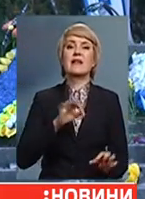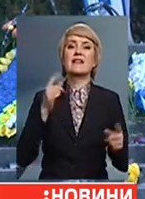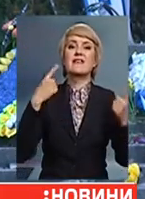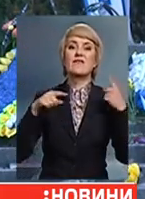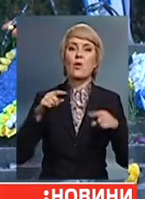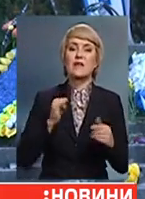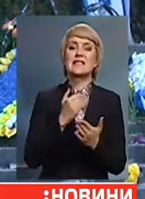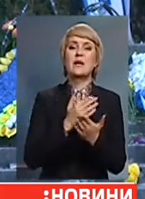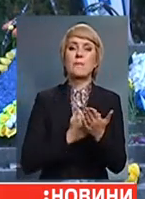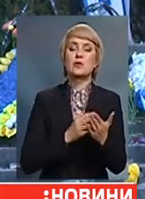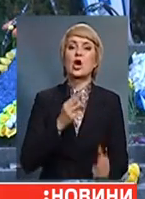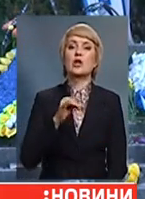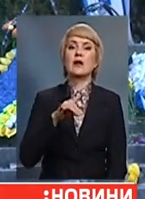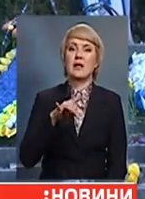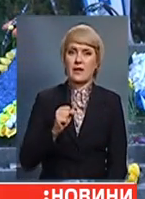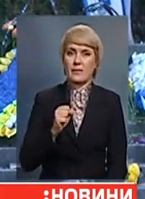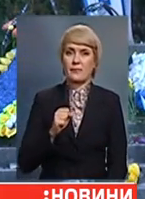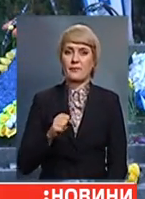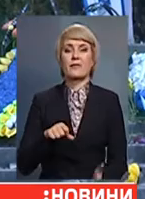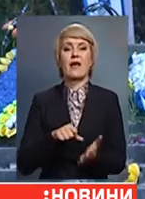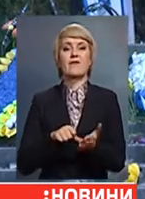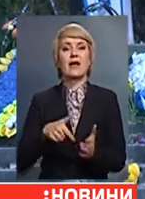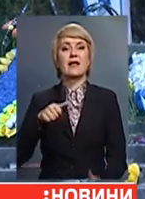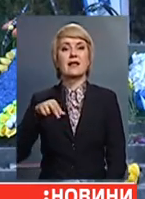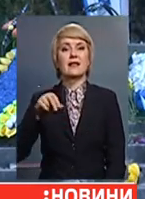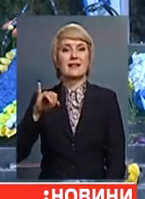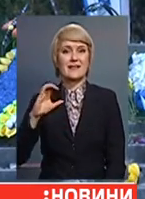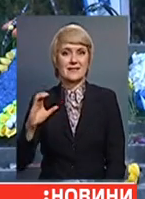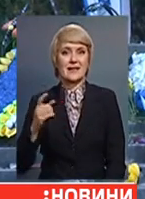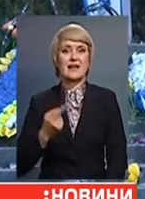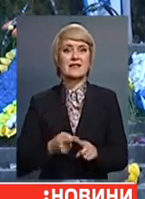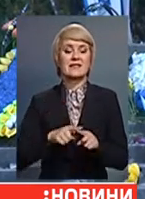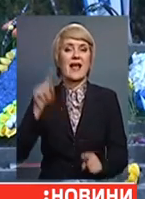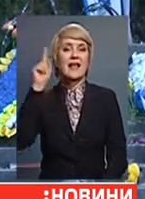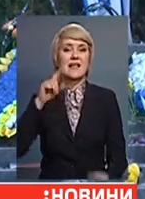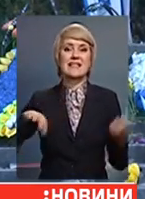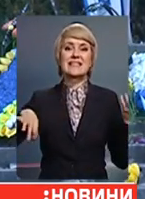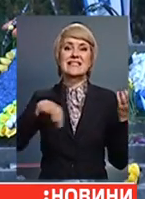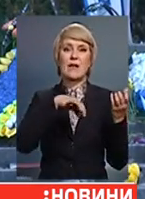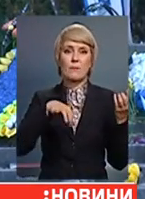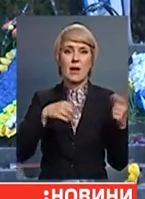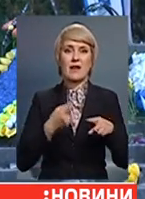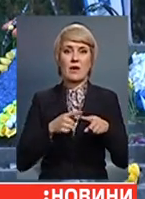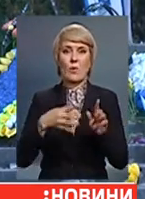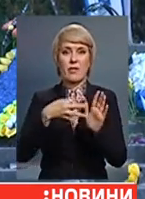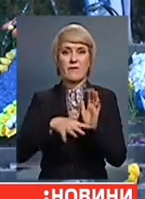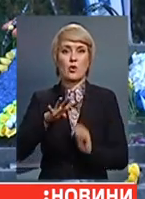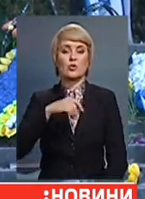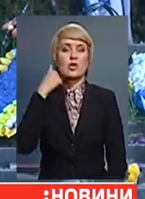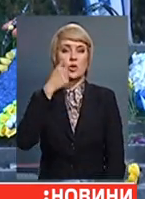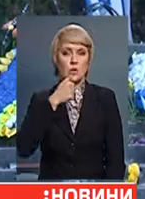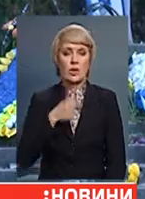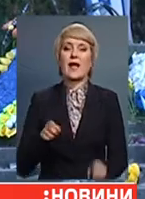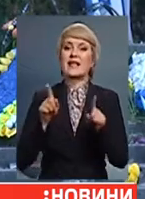фільму «Список Шиндлера». Виступатиме Іврі Гітліс, це ізраїльський скрипаль, зараз йому 94 роки, а також у заходах